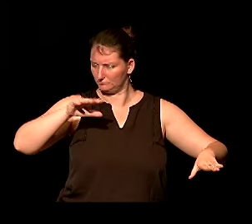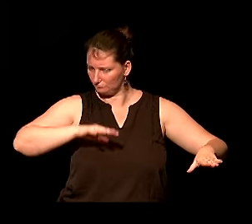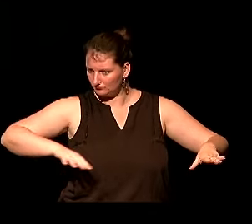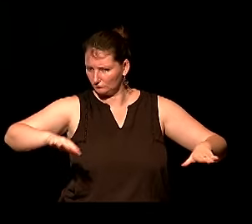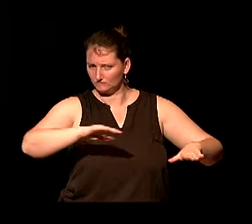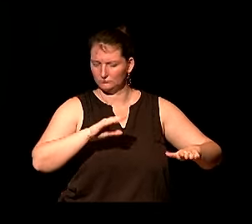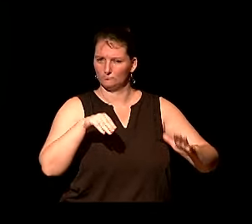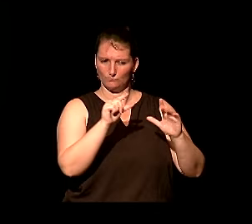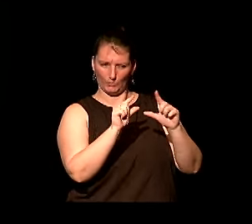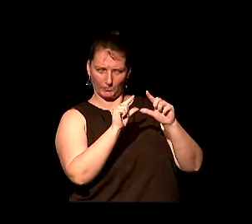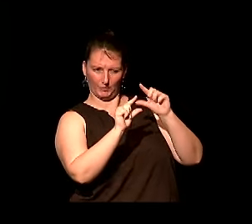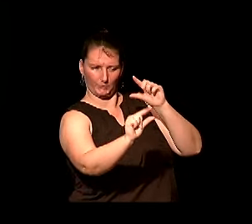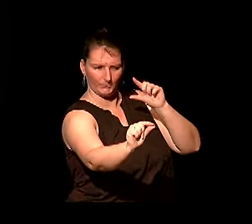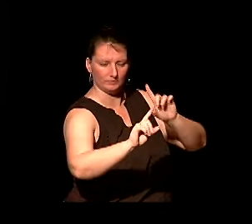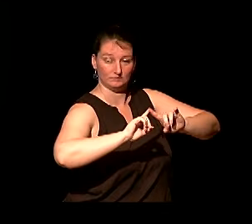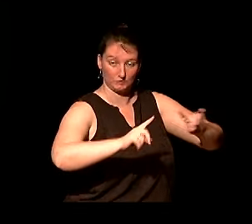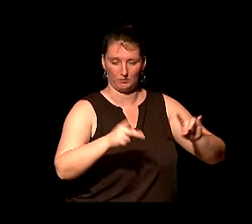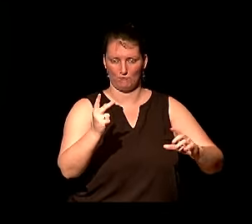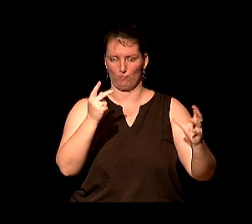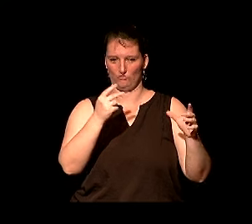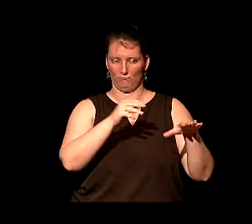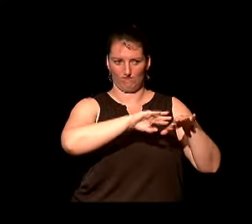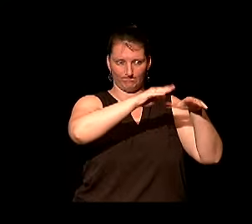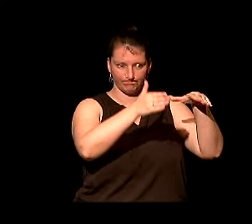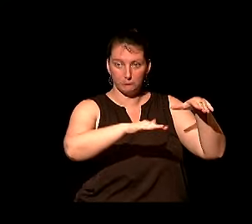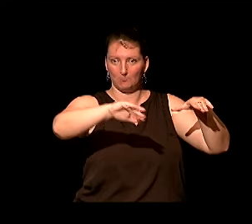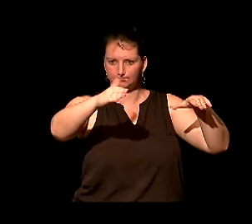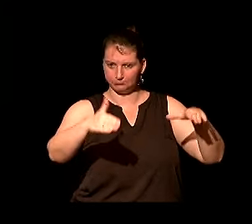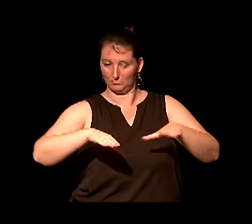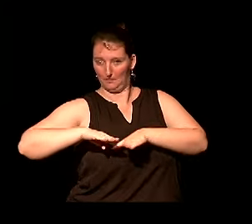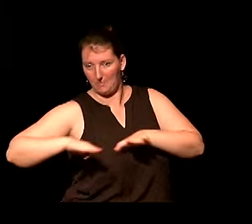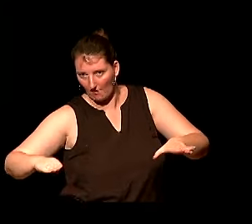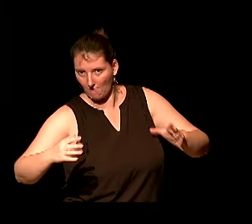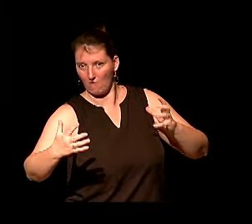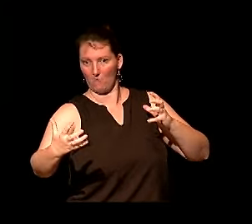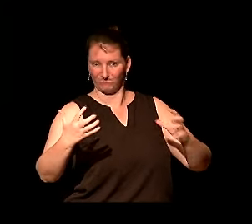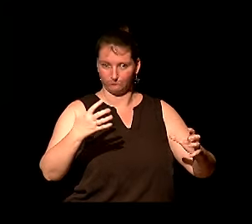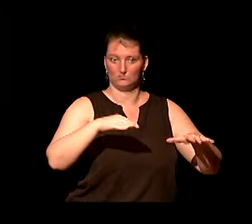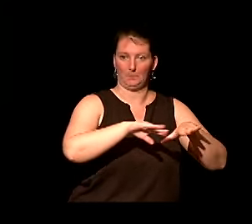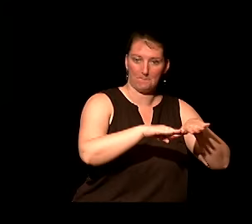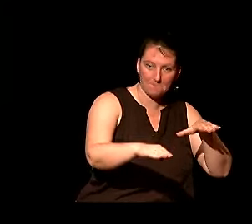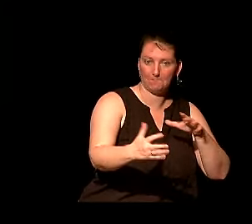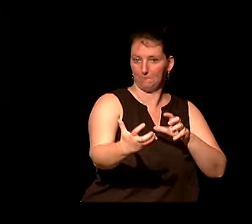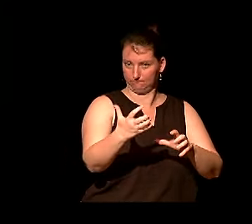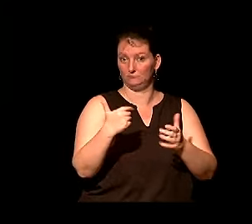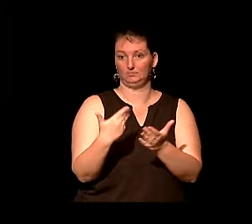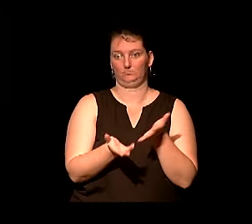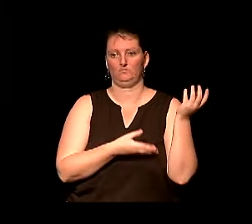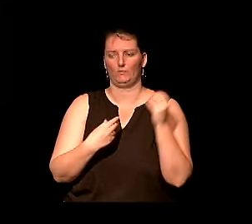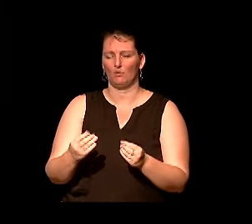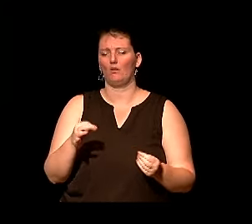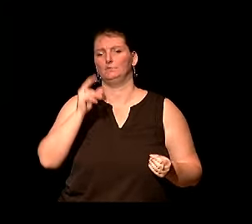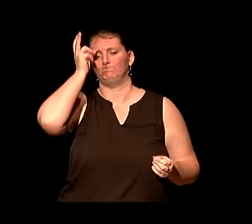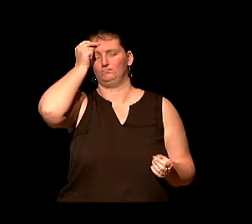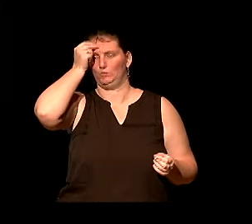moins dans la perspective que par un jeu de relief et d'aplat comme ça, de traiter par des surfaces. Et